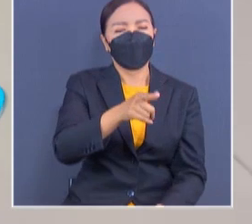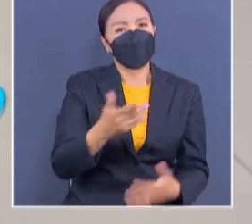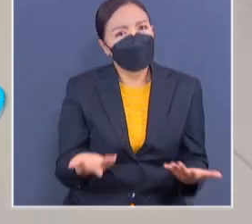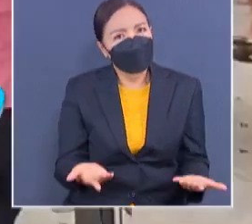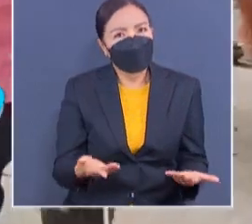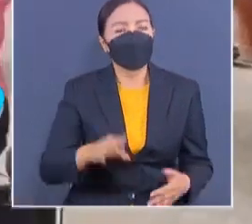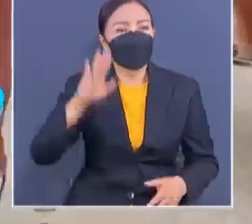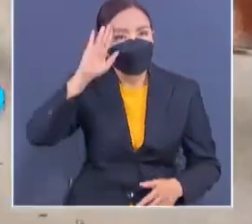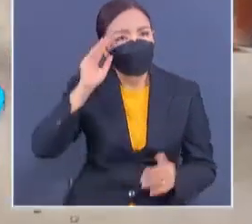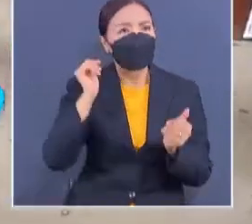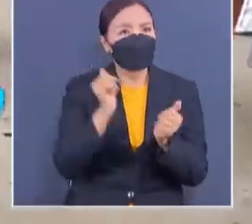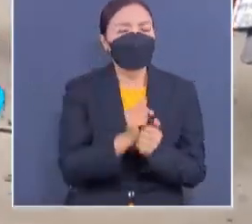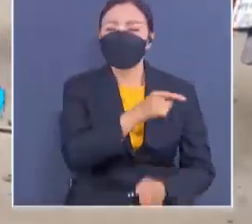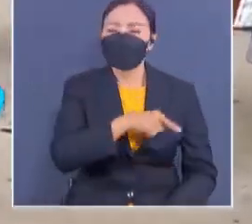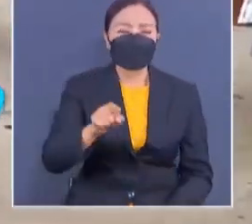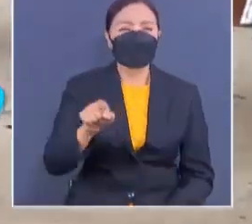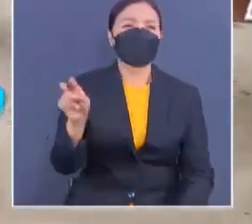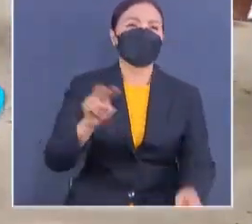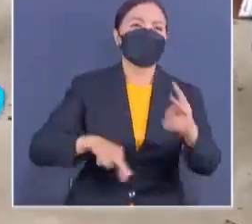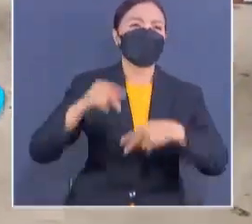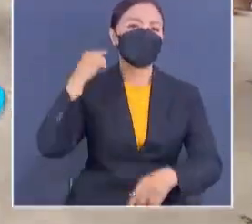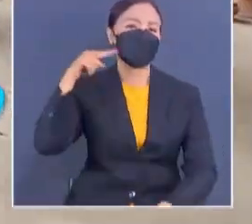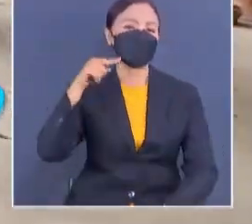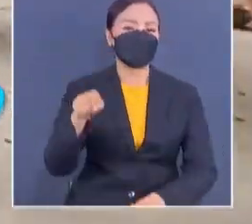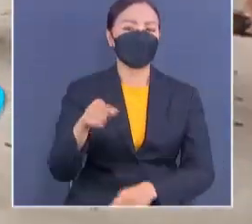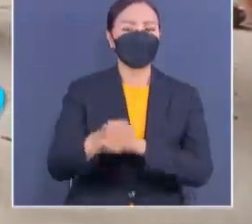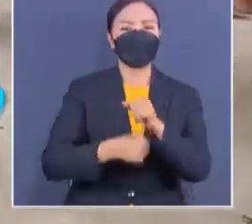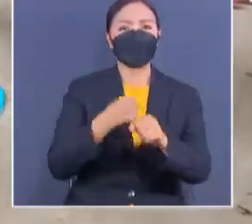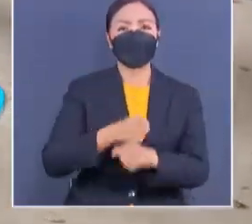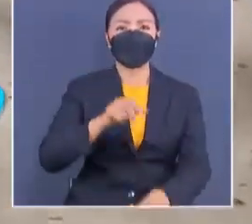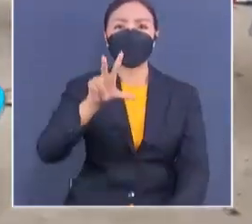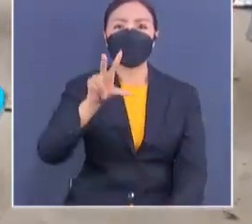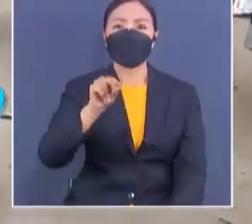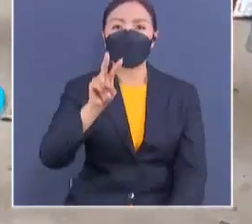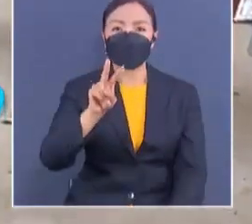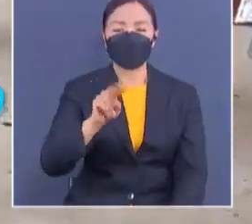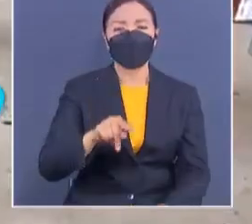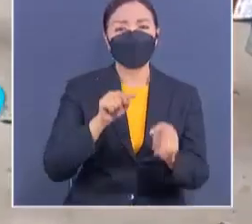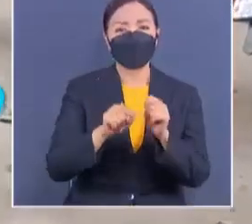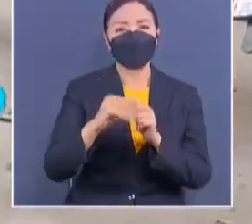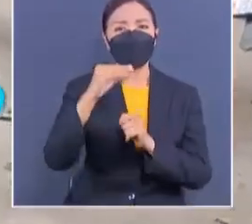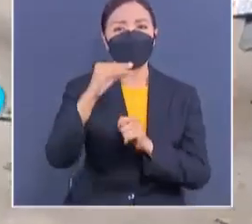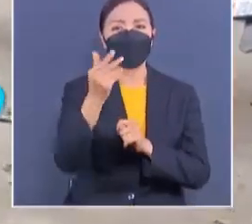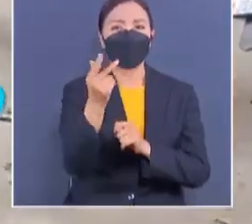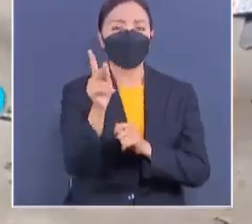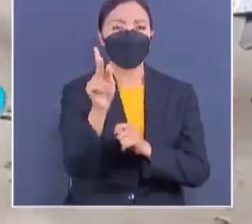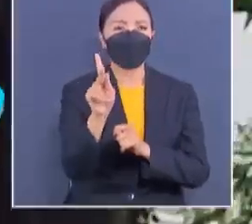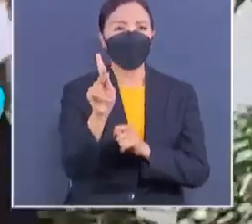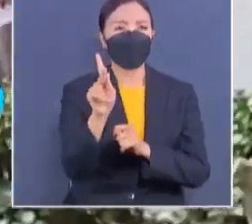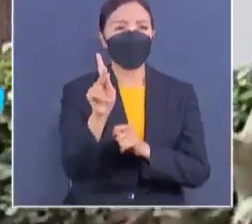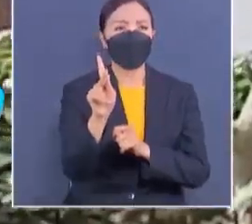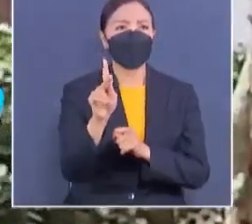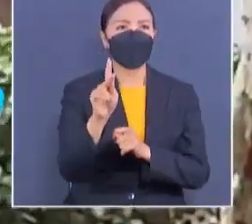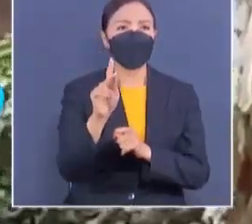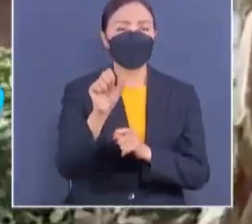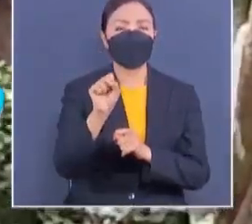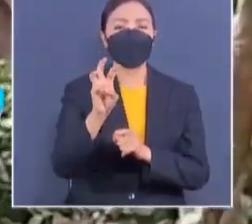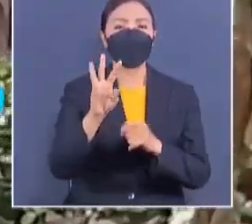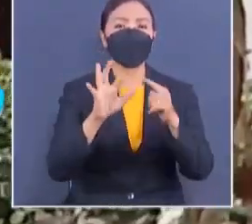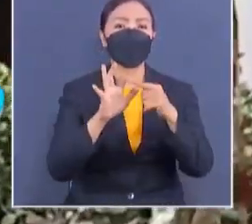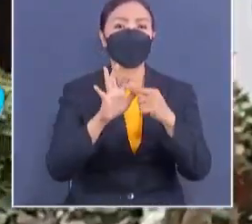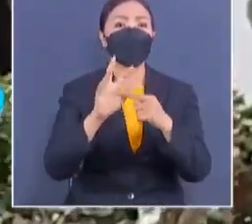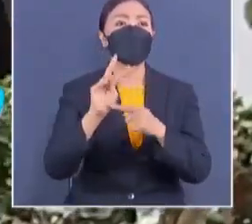พ็ญสิริหรือเจ๊ข้าวอายุ32ปีนะครับอยู่ในพื้นที่ตำบลโคกสว่างจังหวัดสระบุรีโดย